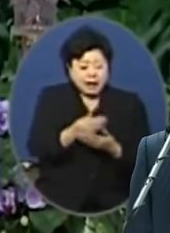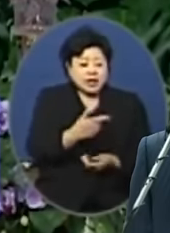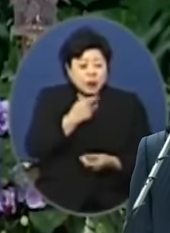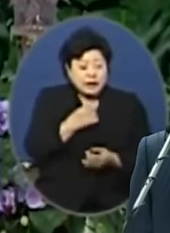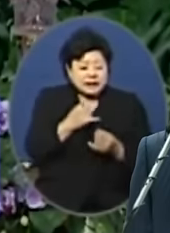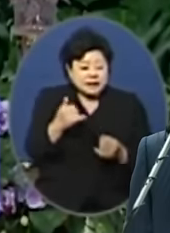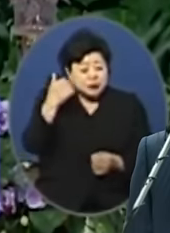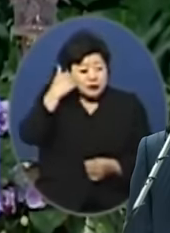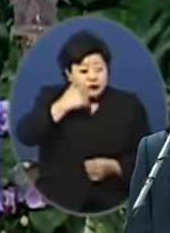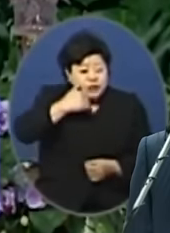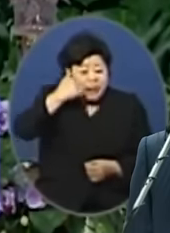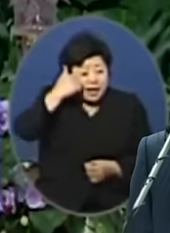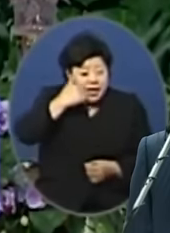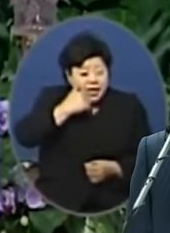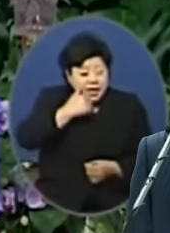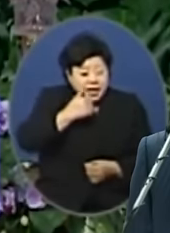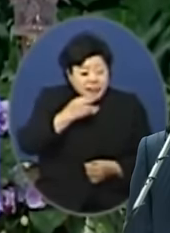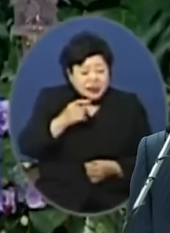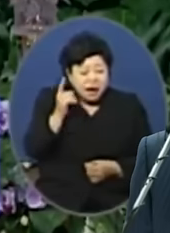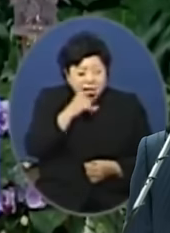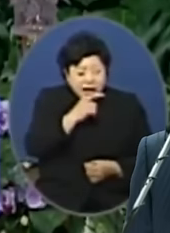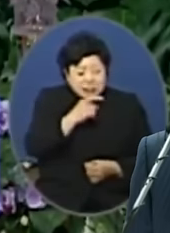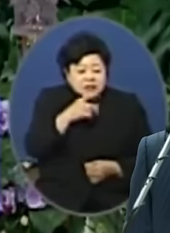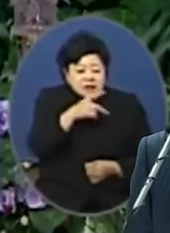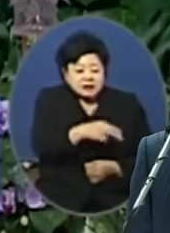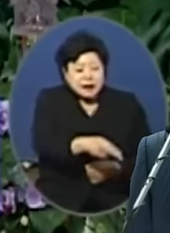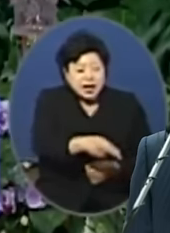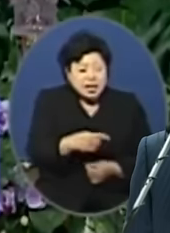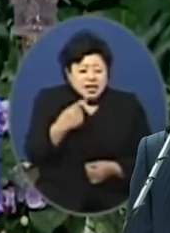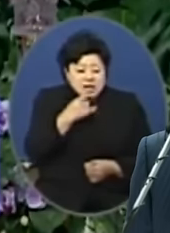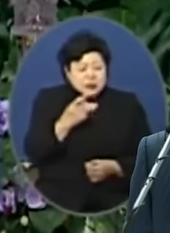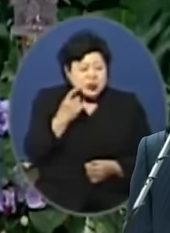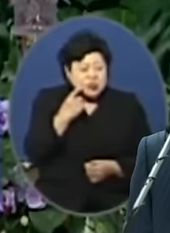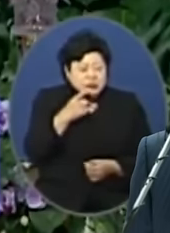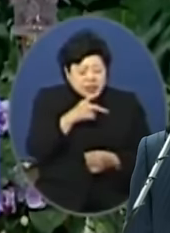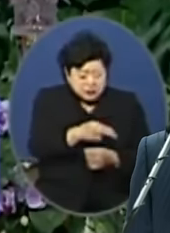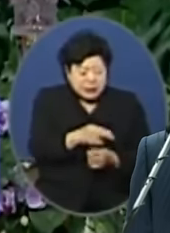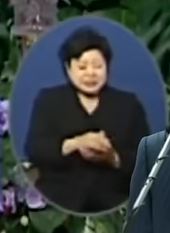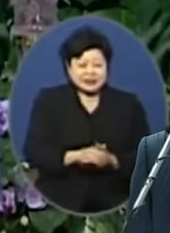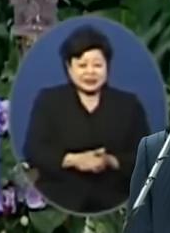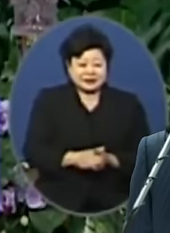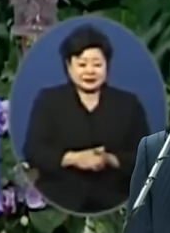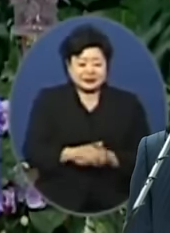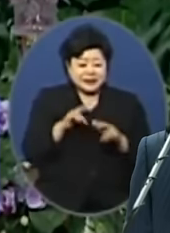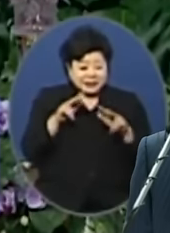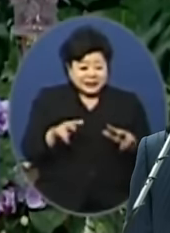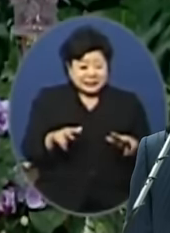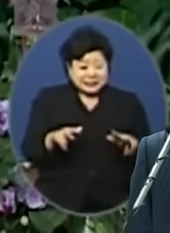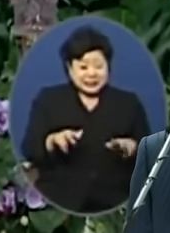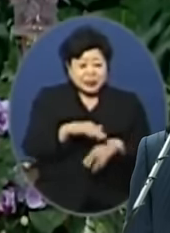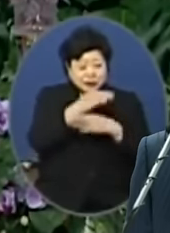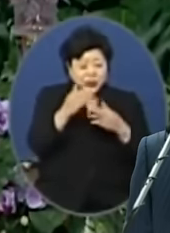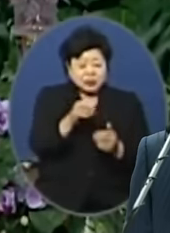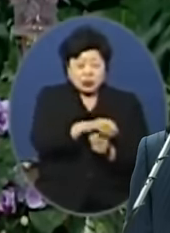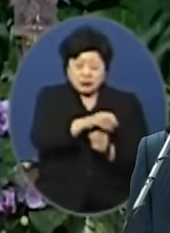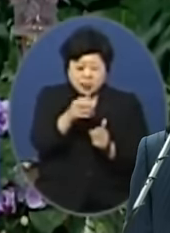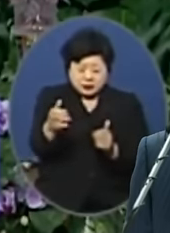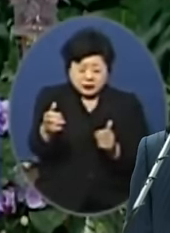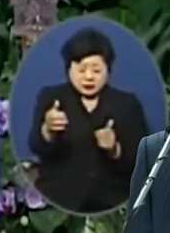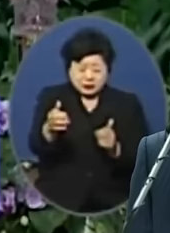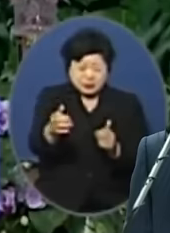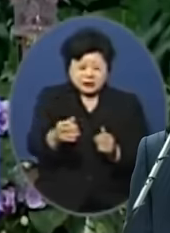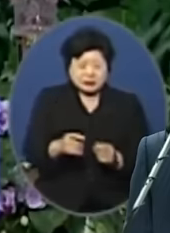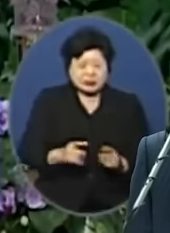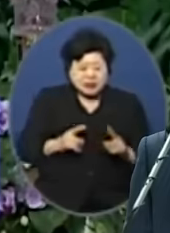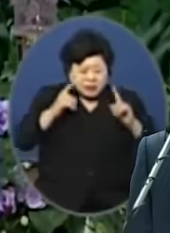복받기를 원하는 사람이 누구뇨? 내 혀를 악에서 금하여 내 입술을 거짓말에서 금할지어다. 이제는 너희가 이 모든 것을 벗어버리라. 곧